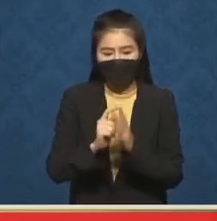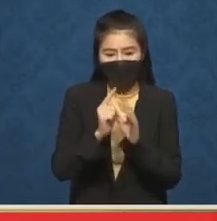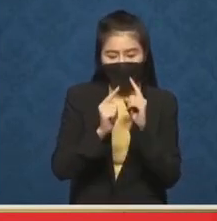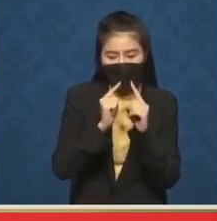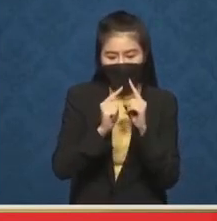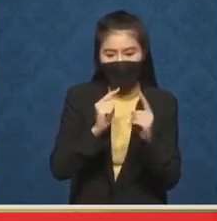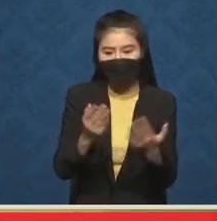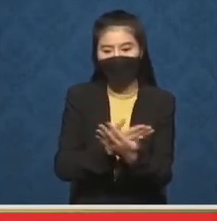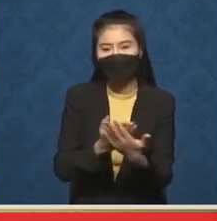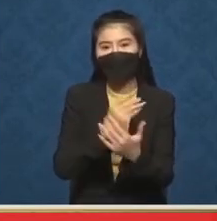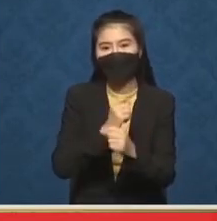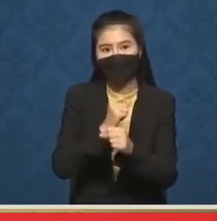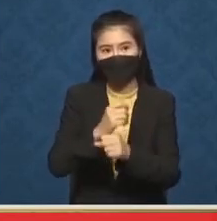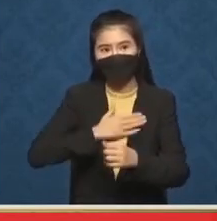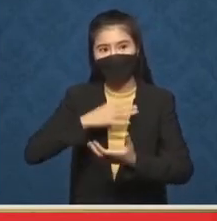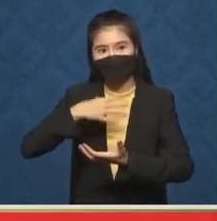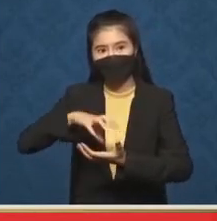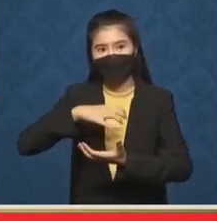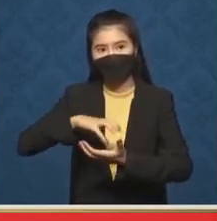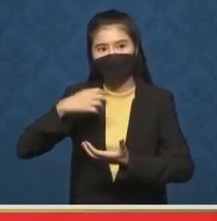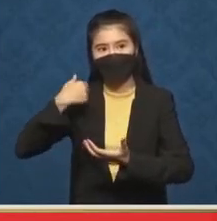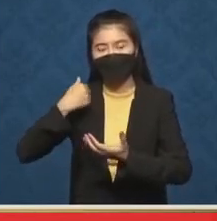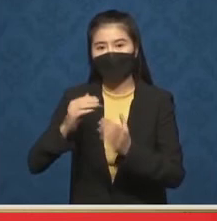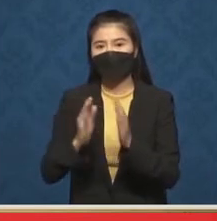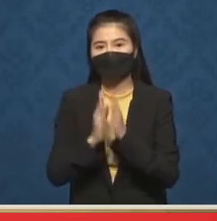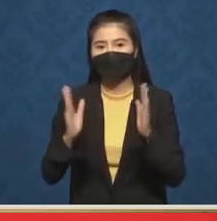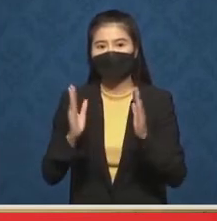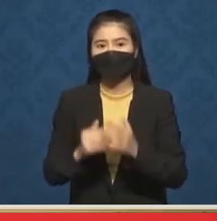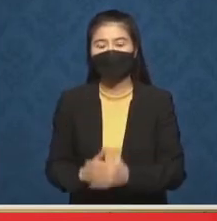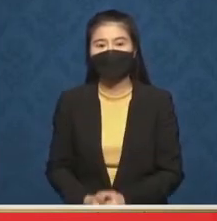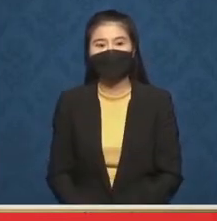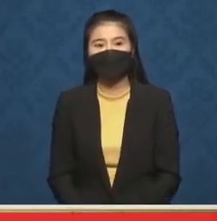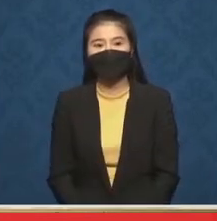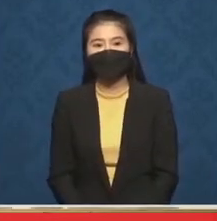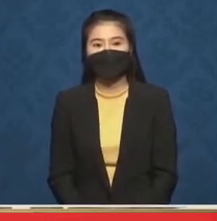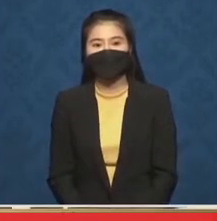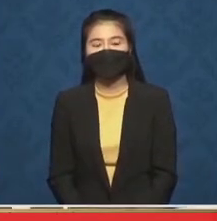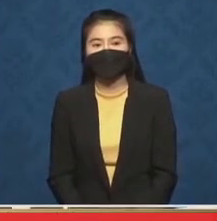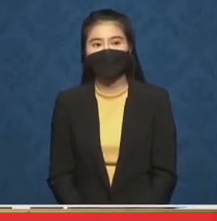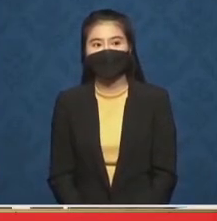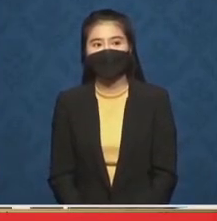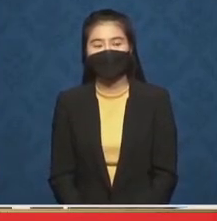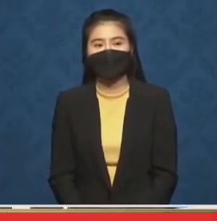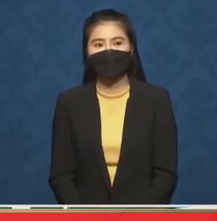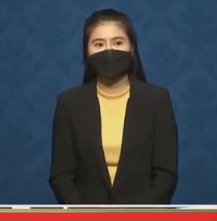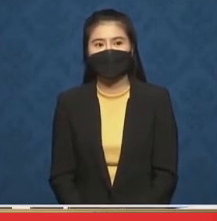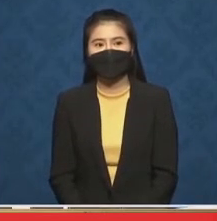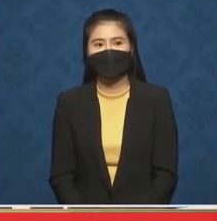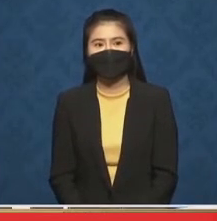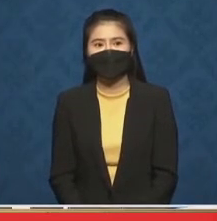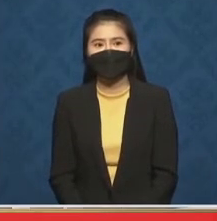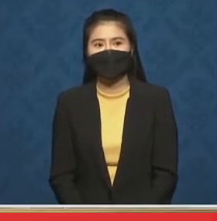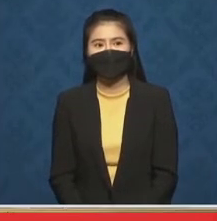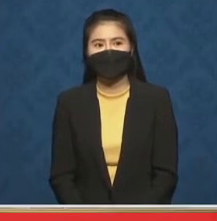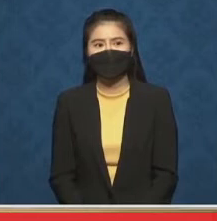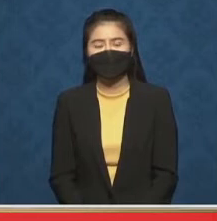ง อีกหล มน ahขอบคุณราบรีครับ ยังไม่ได้ถามคำถ